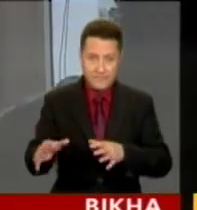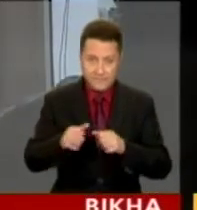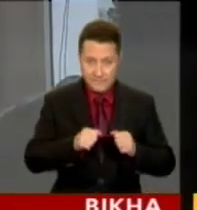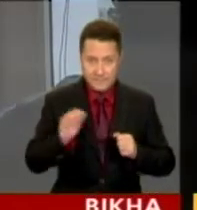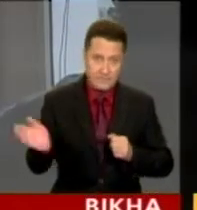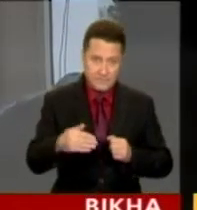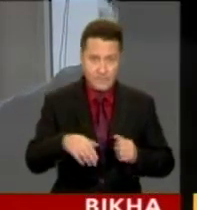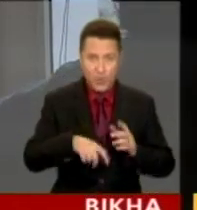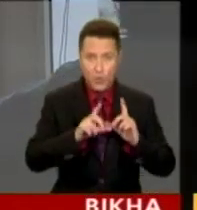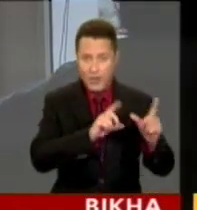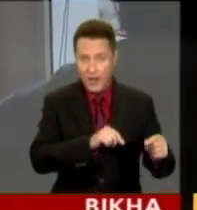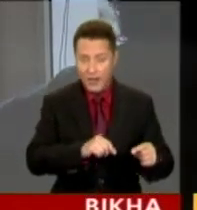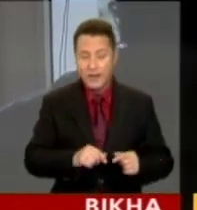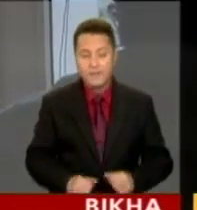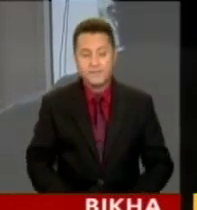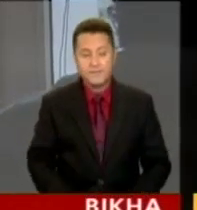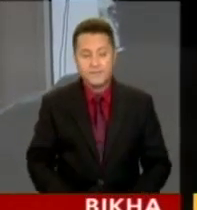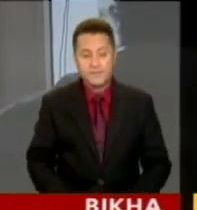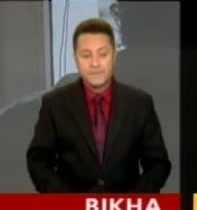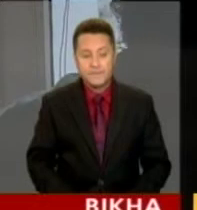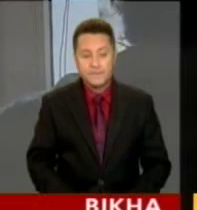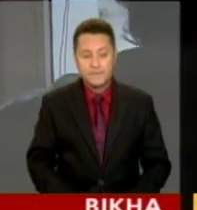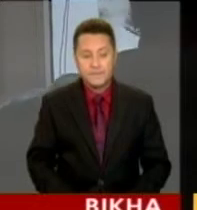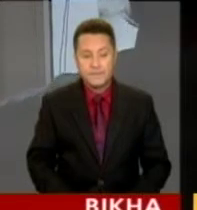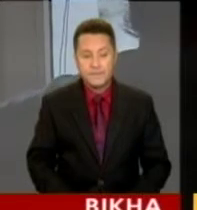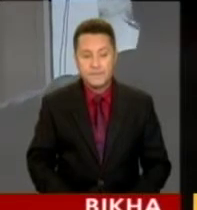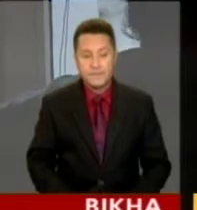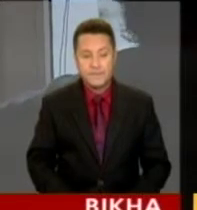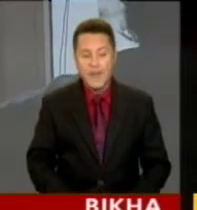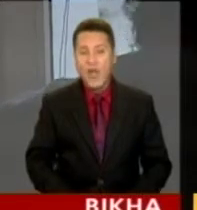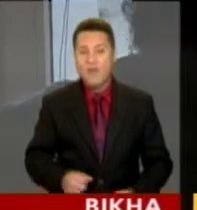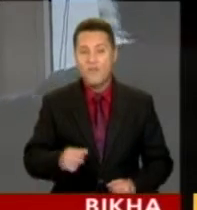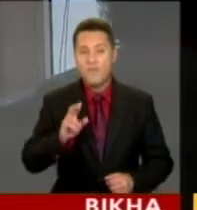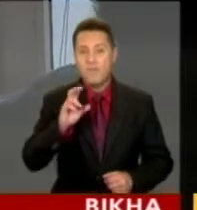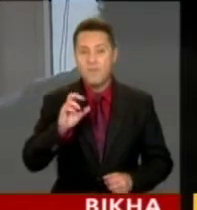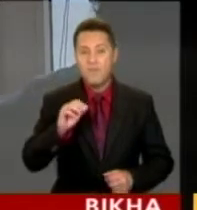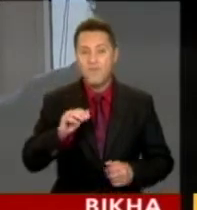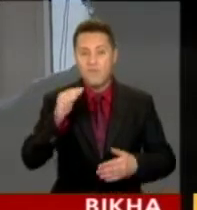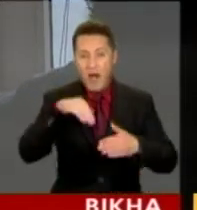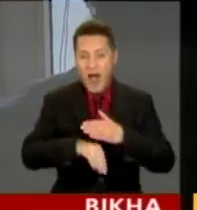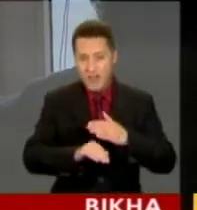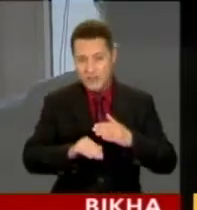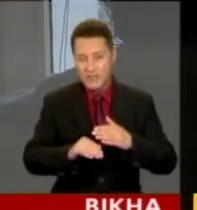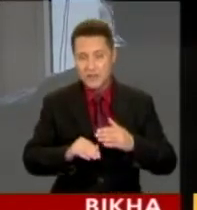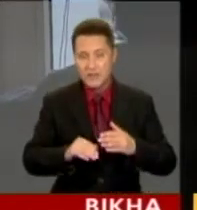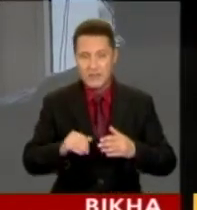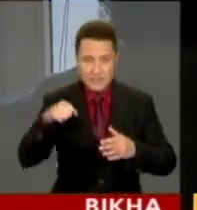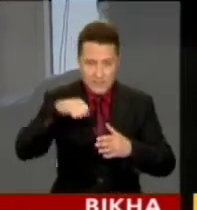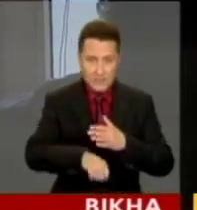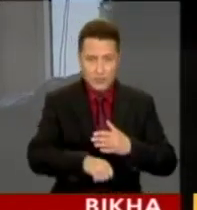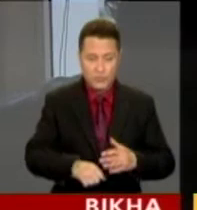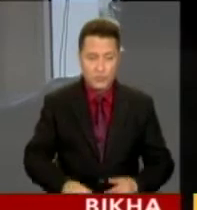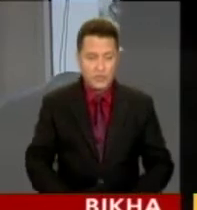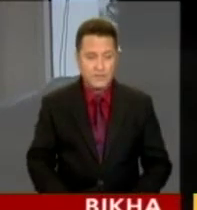автомат. Ну, вони стали, сказали, прум-пум, вперед, в багажник. Ні, я сказав, я не буду, не полізу в багажник, мене